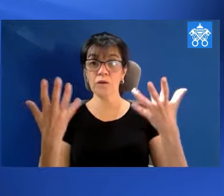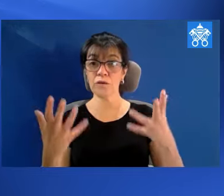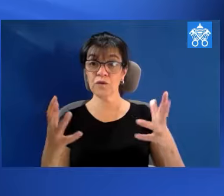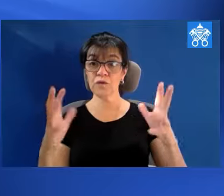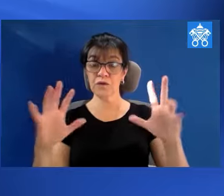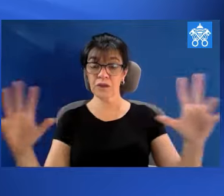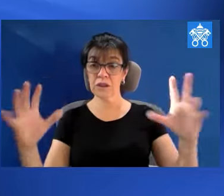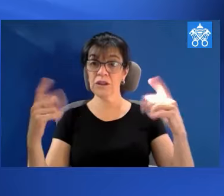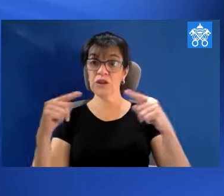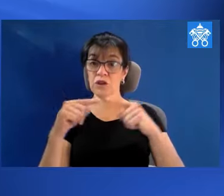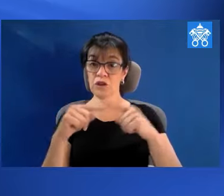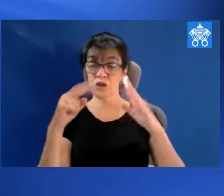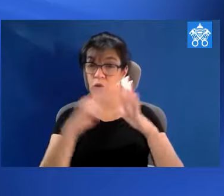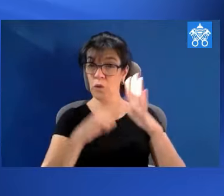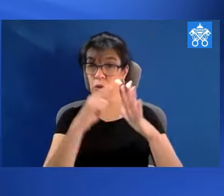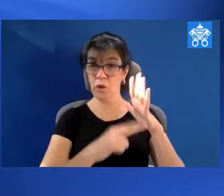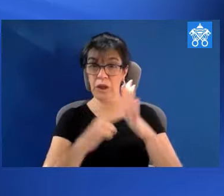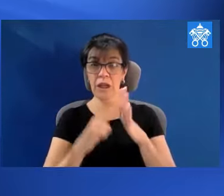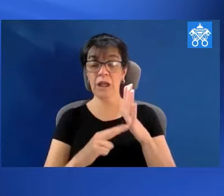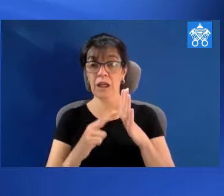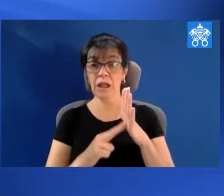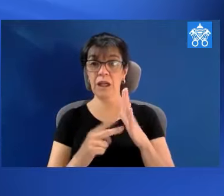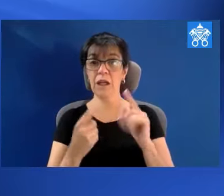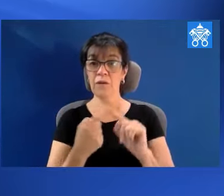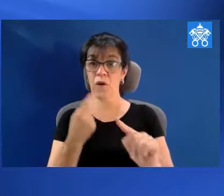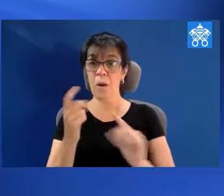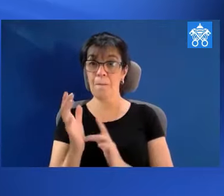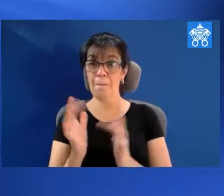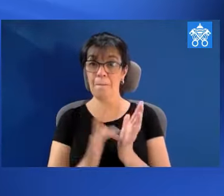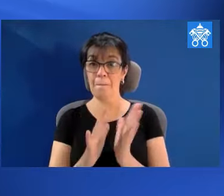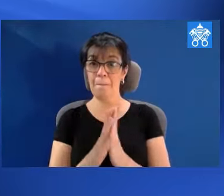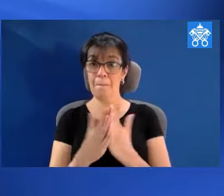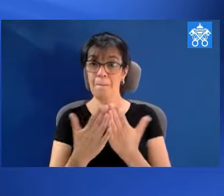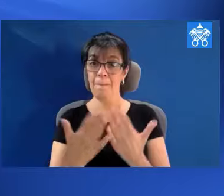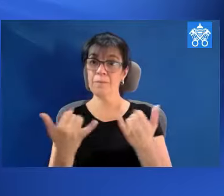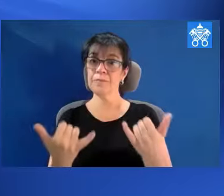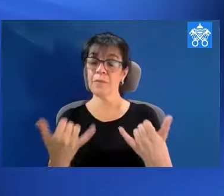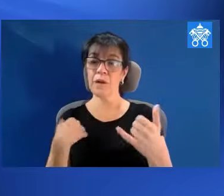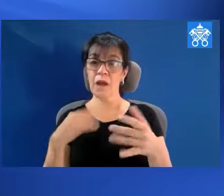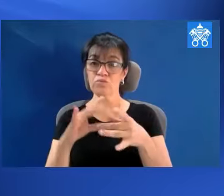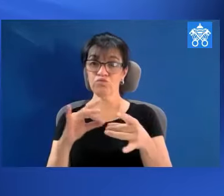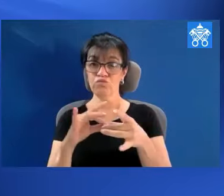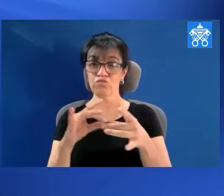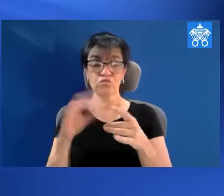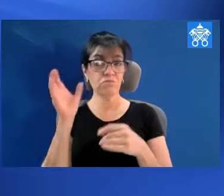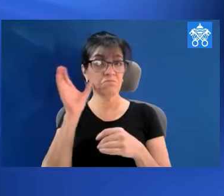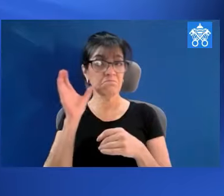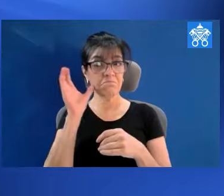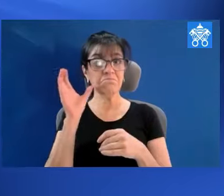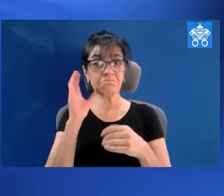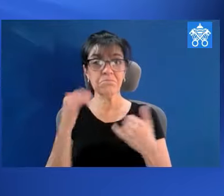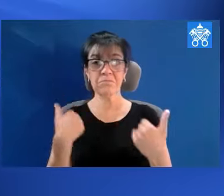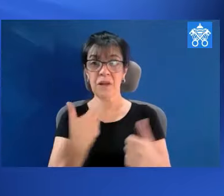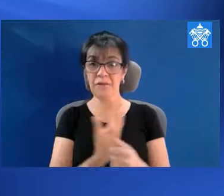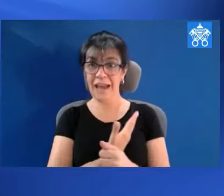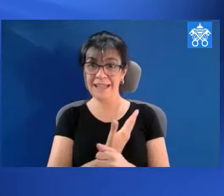And with the conclusion of the reading from Scripture, we'll now hear the words of our Holy